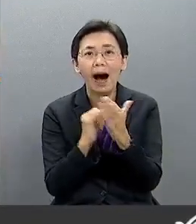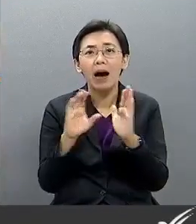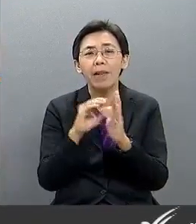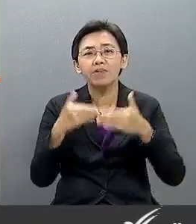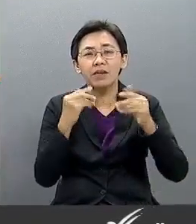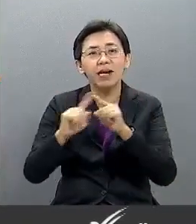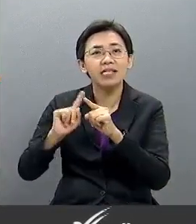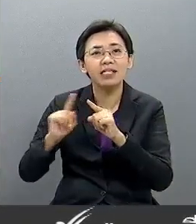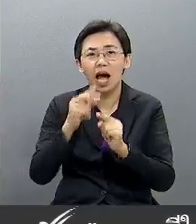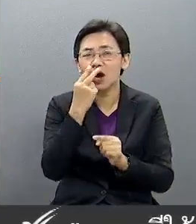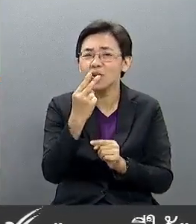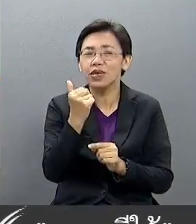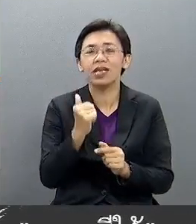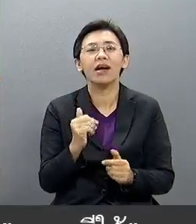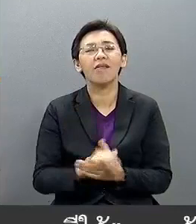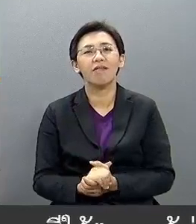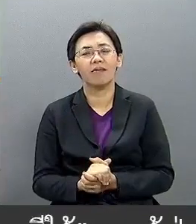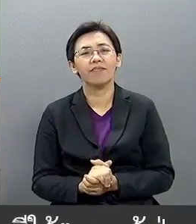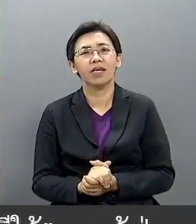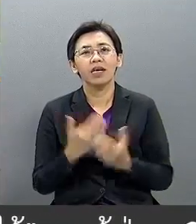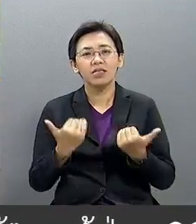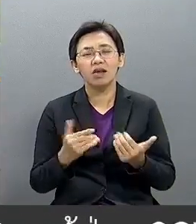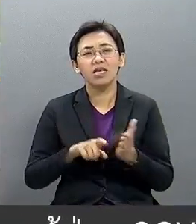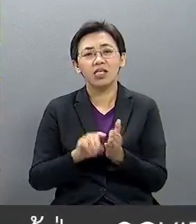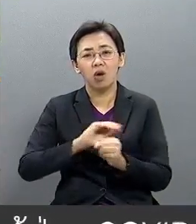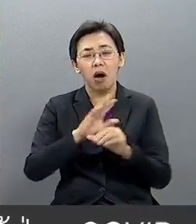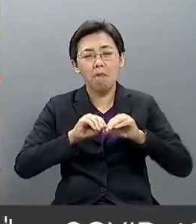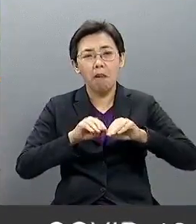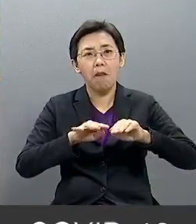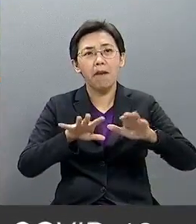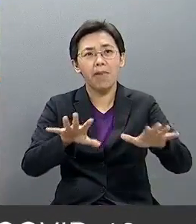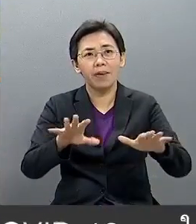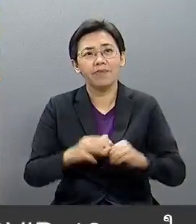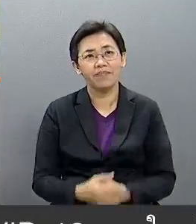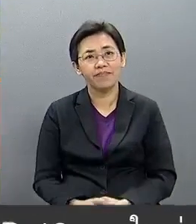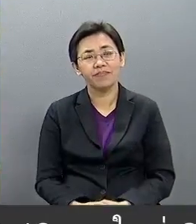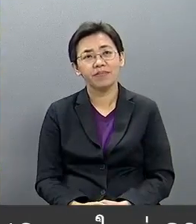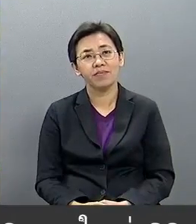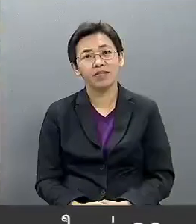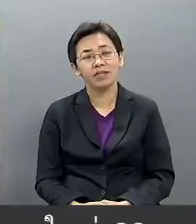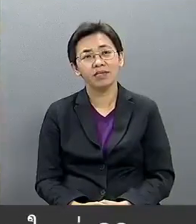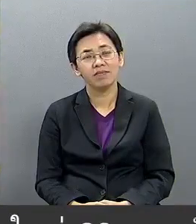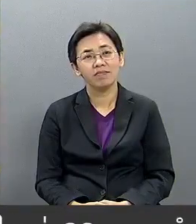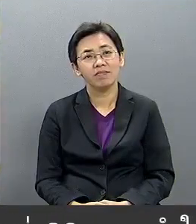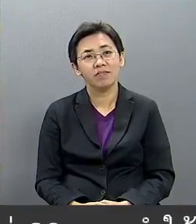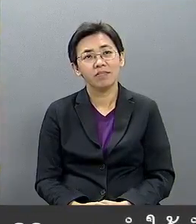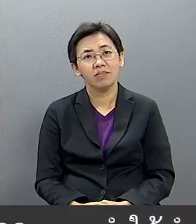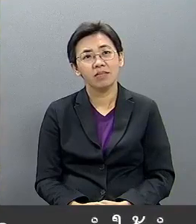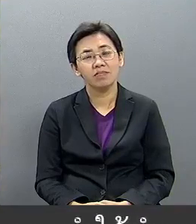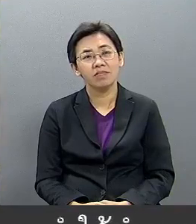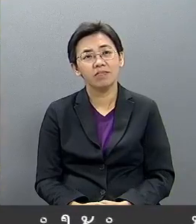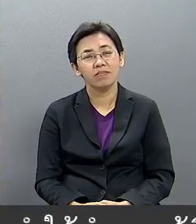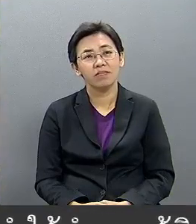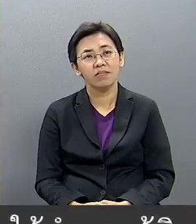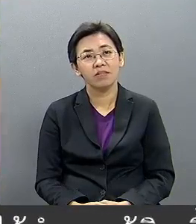ะท้อนยุคสมัยที่โลกเผชิญโรคระบาด ขอร้องให้มาดูใกล้ๆถ้าดูไกลแล้วก็คงจะไม่เห็นรายละเอียด